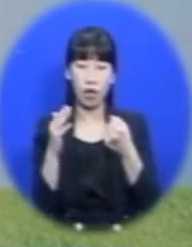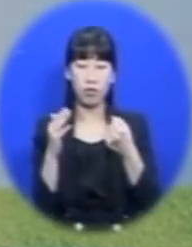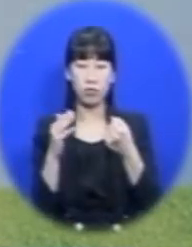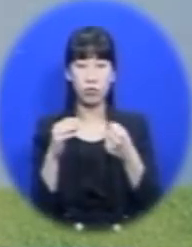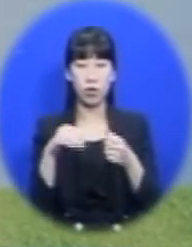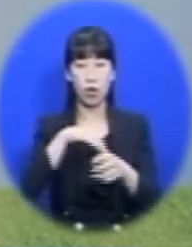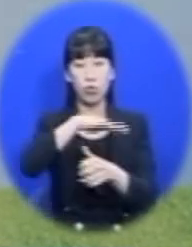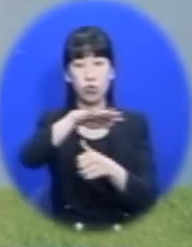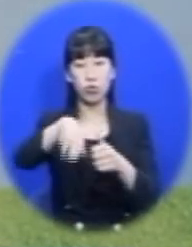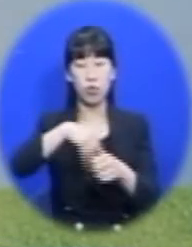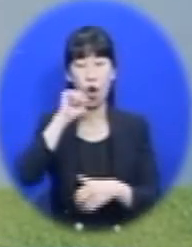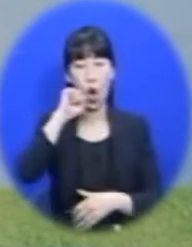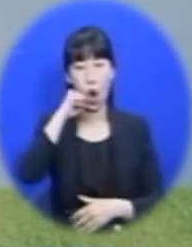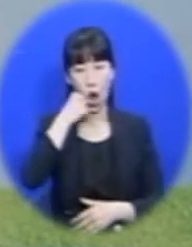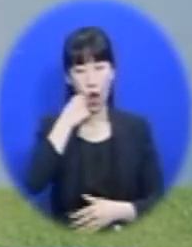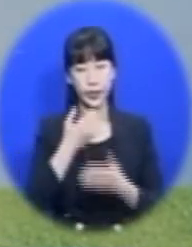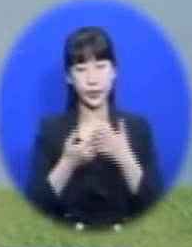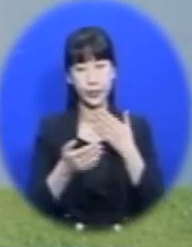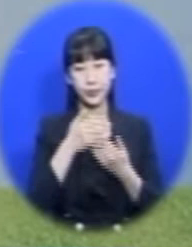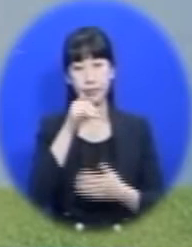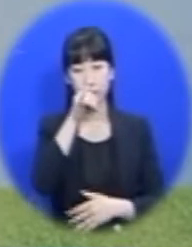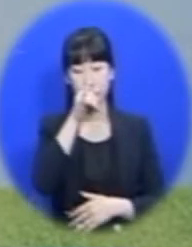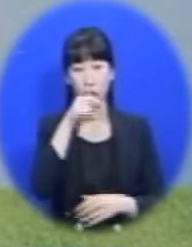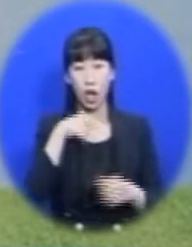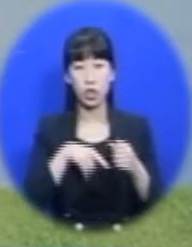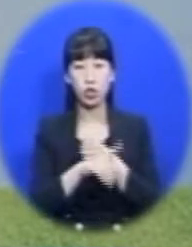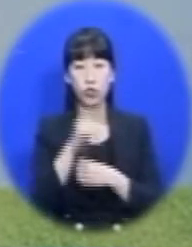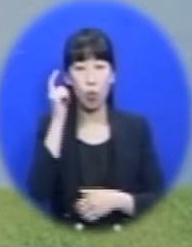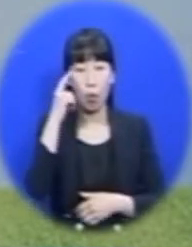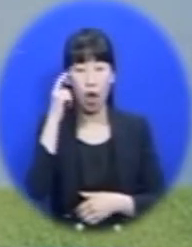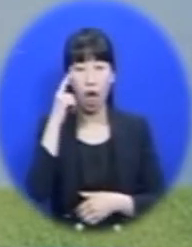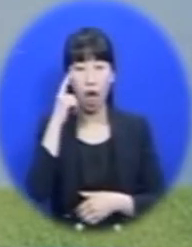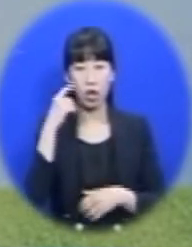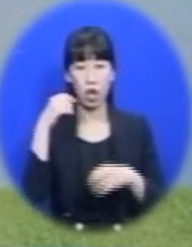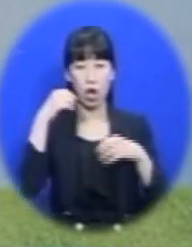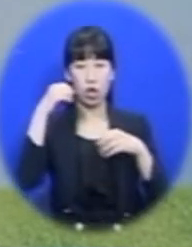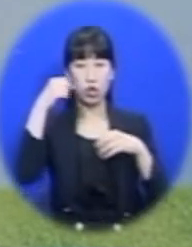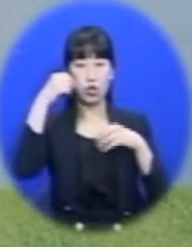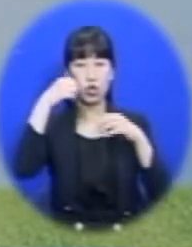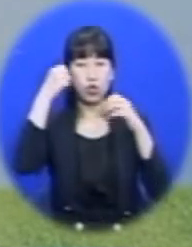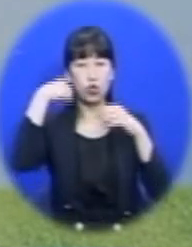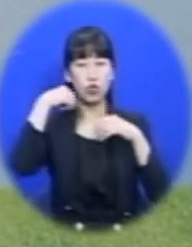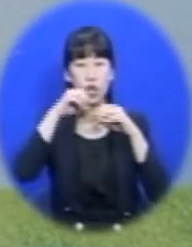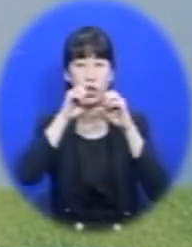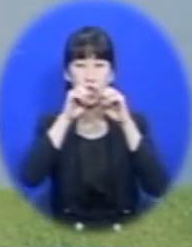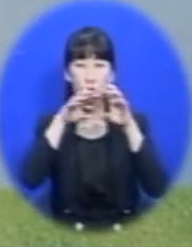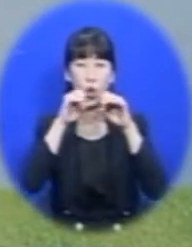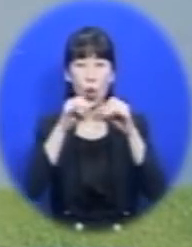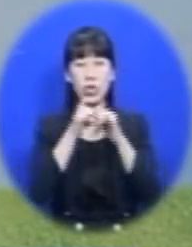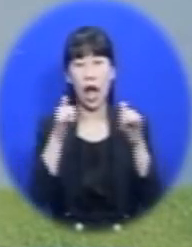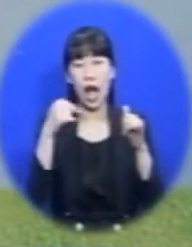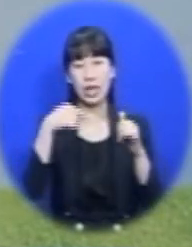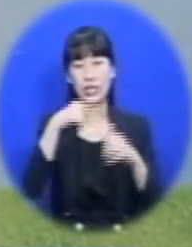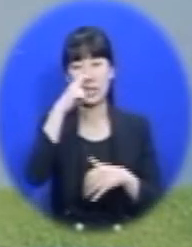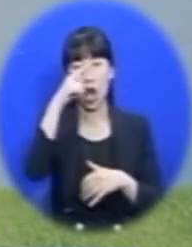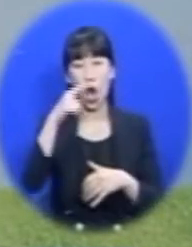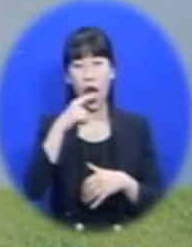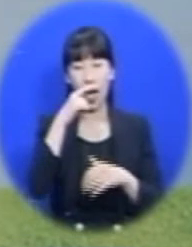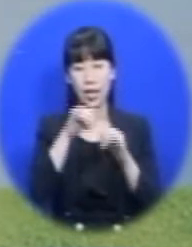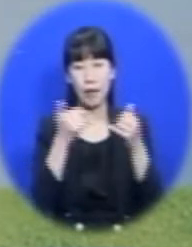어려움을 겪고 있는데 이유가 서양 사람들 때문에 서양 사람들이 우리 동네에 와서 살기